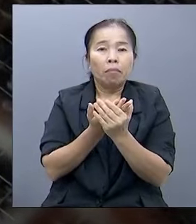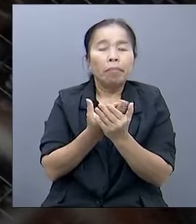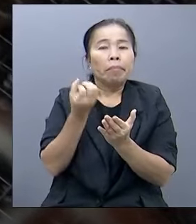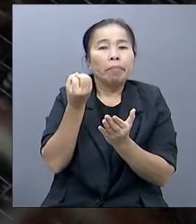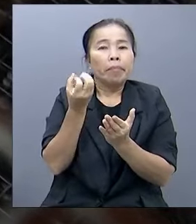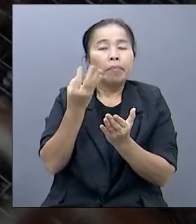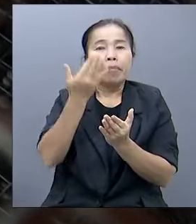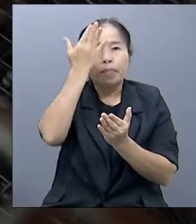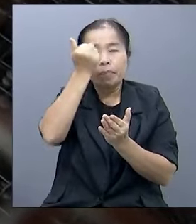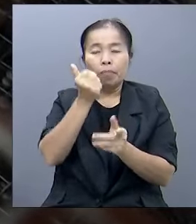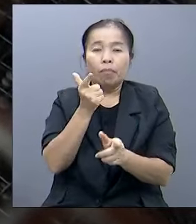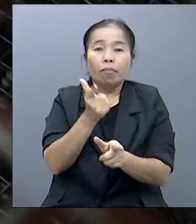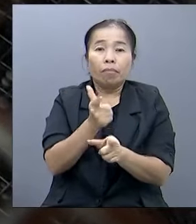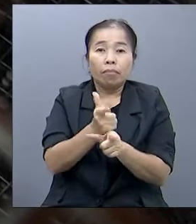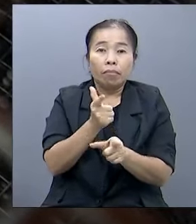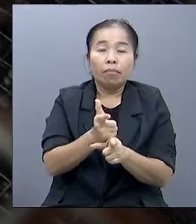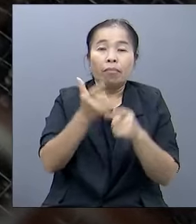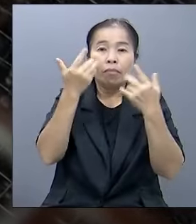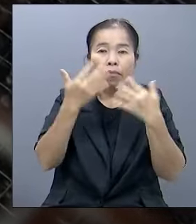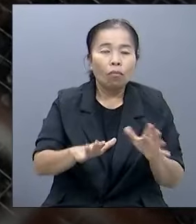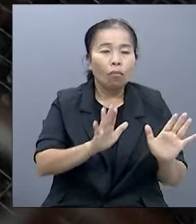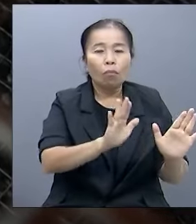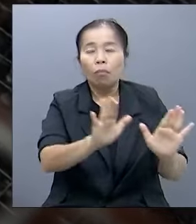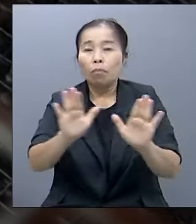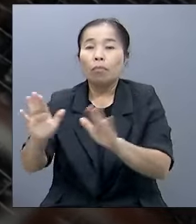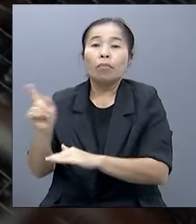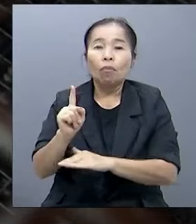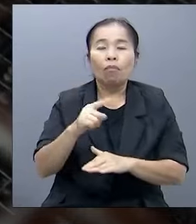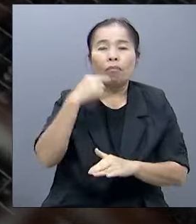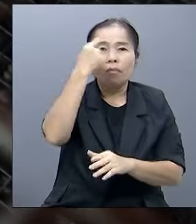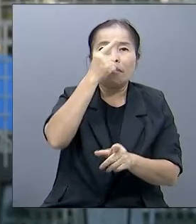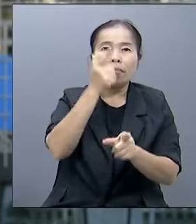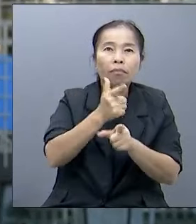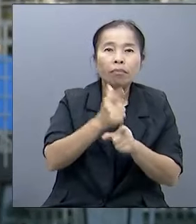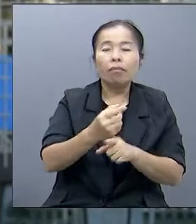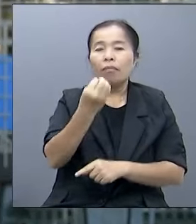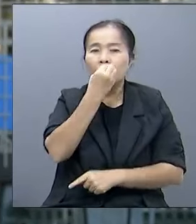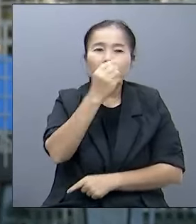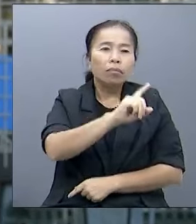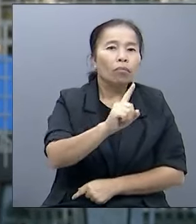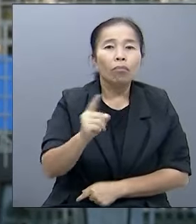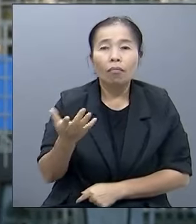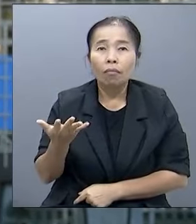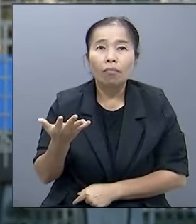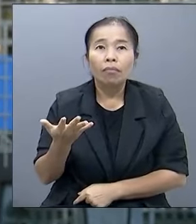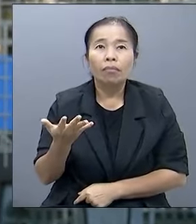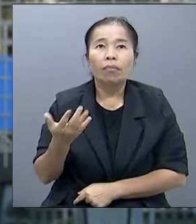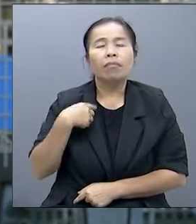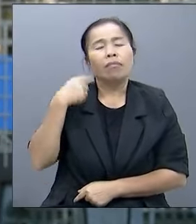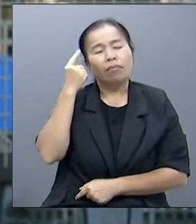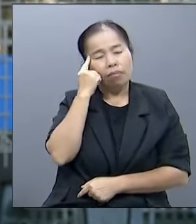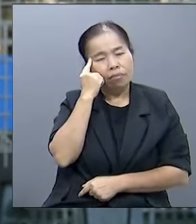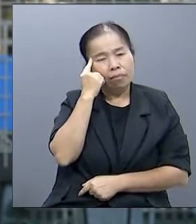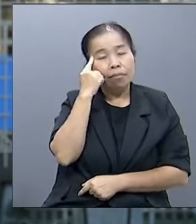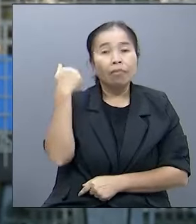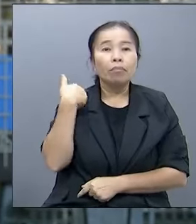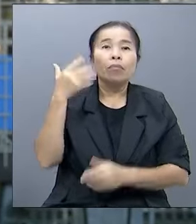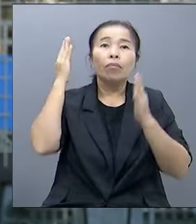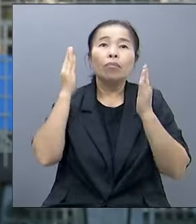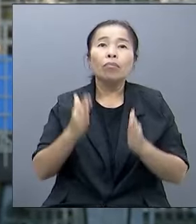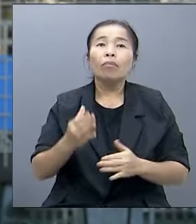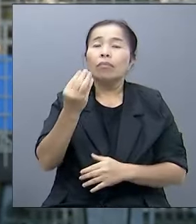ายนี่เลี้ยงแล้วเอาไปไว้ตรงไหนเลี้ยงแล้วใครจะเป็นผู้บริโภคและหลายท่านก็คิดว่าแค่คนบริโภ